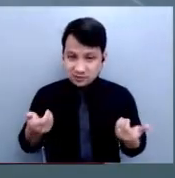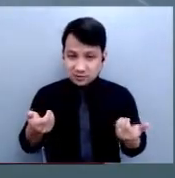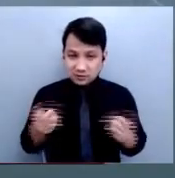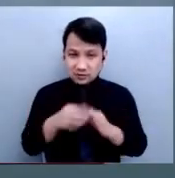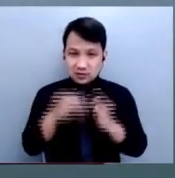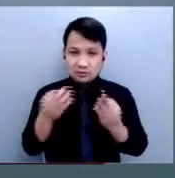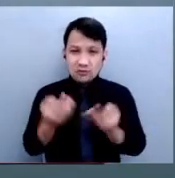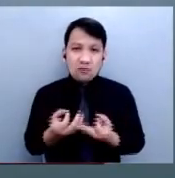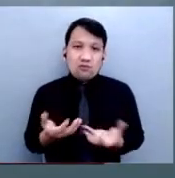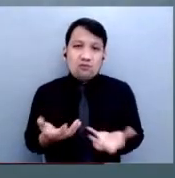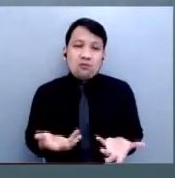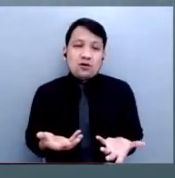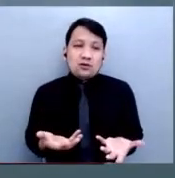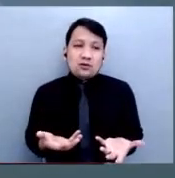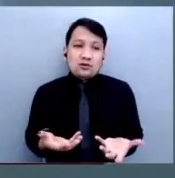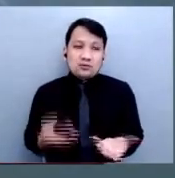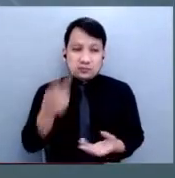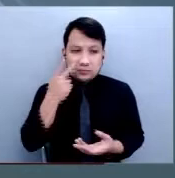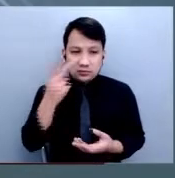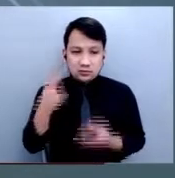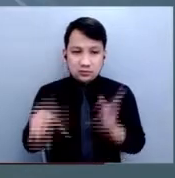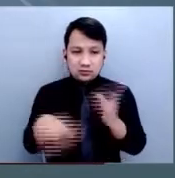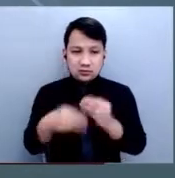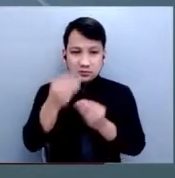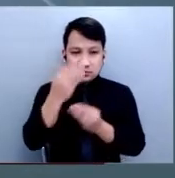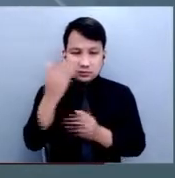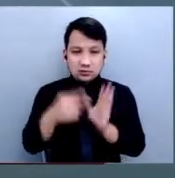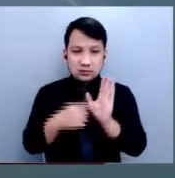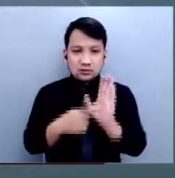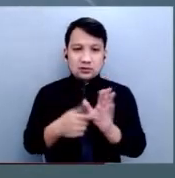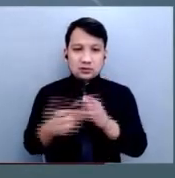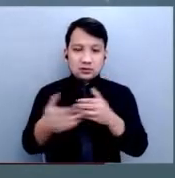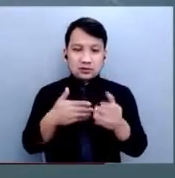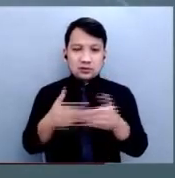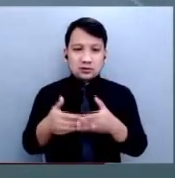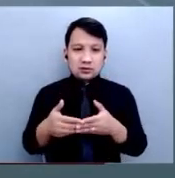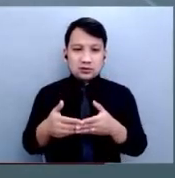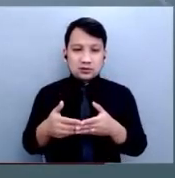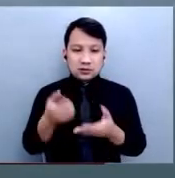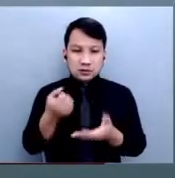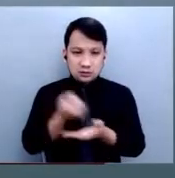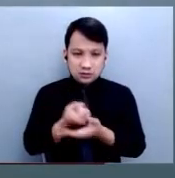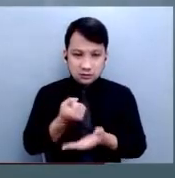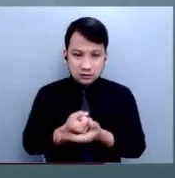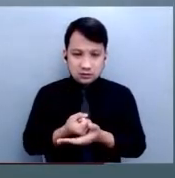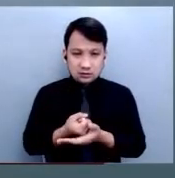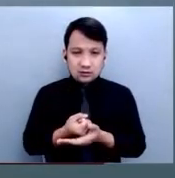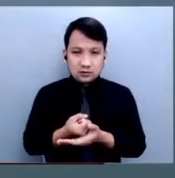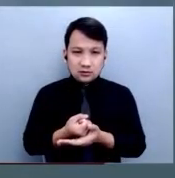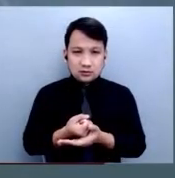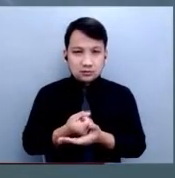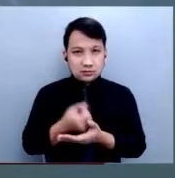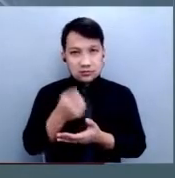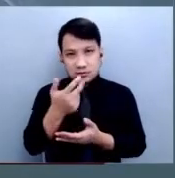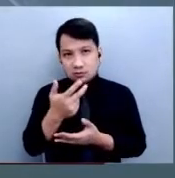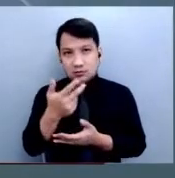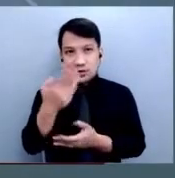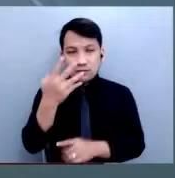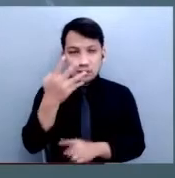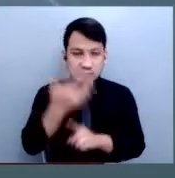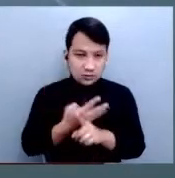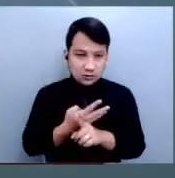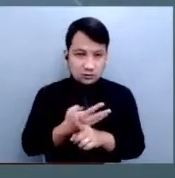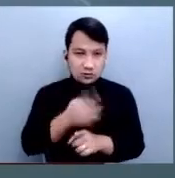kami. Naisabi ko nga po sa inyo, yung sasahurin namin dito na may tatlo or apat na buwan. Isang buwan lang